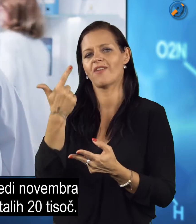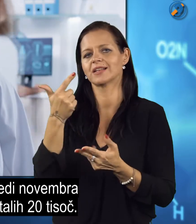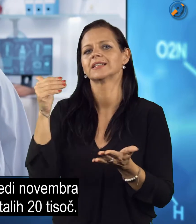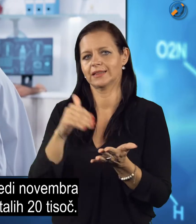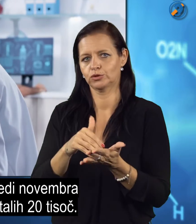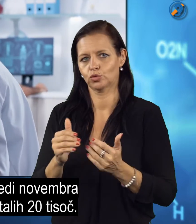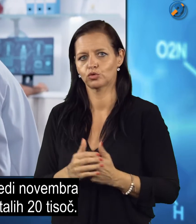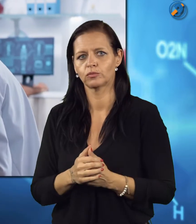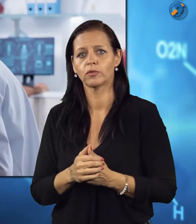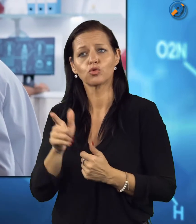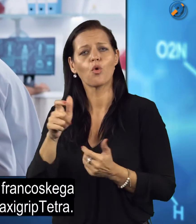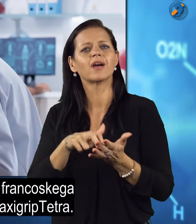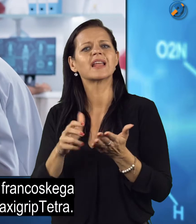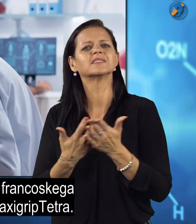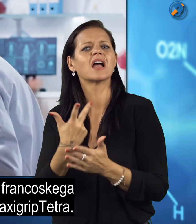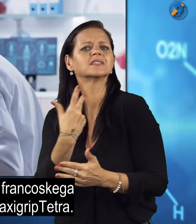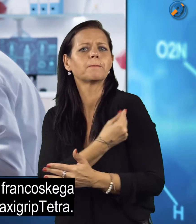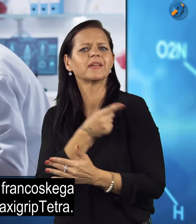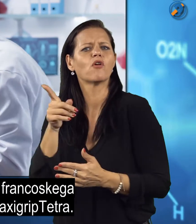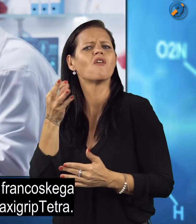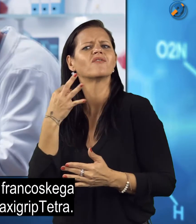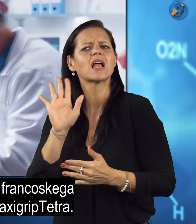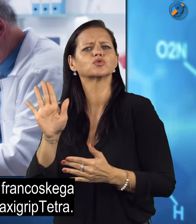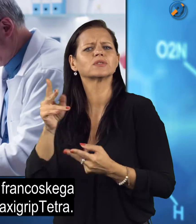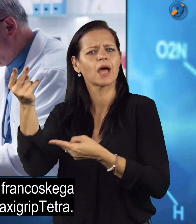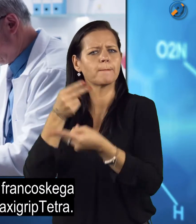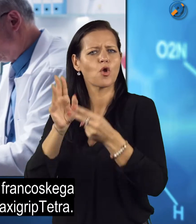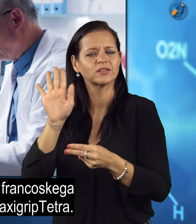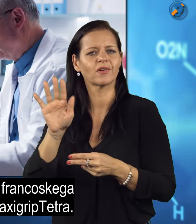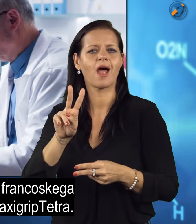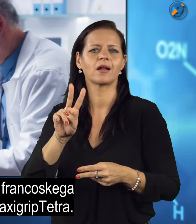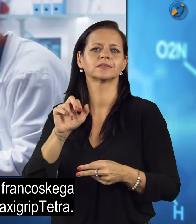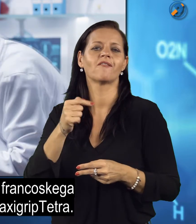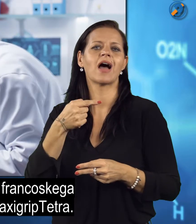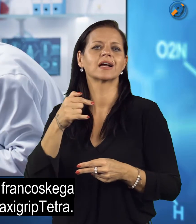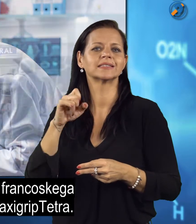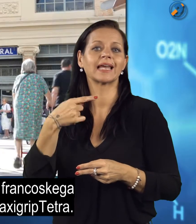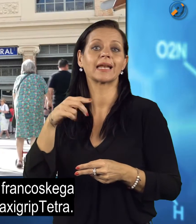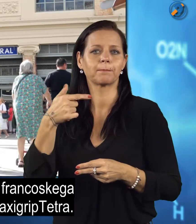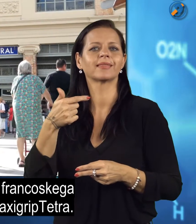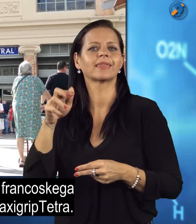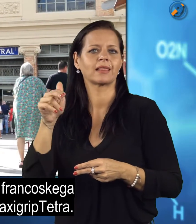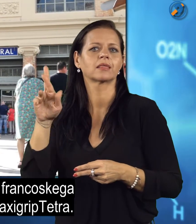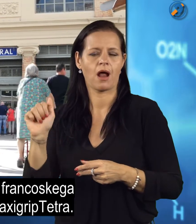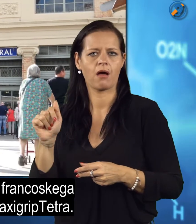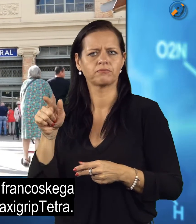preostalih 20 tisoč. Gre za cepivo francoskega proizvajalca Vaxigrip Tetra.